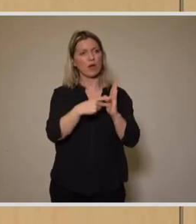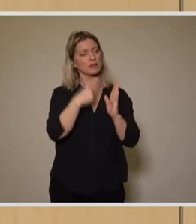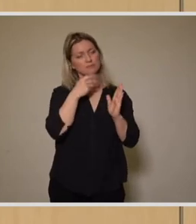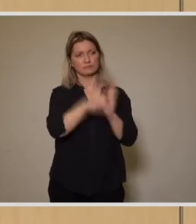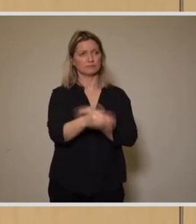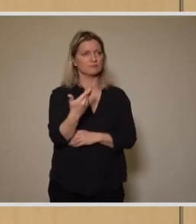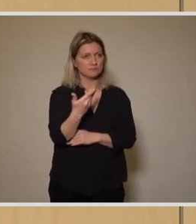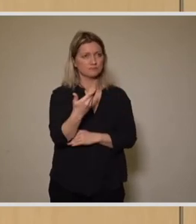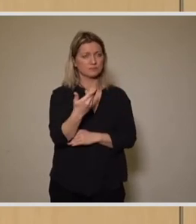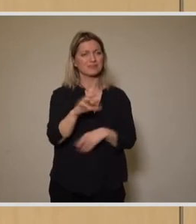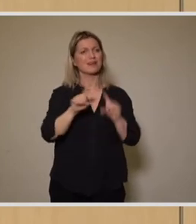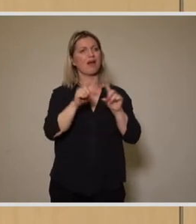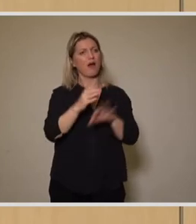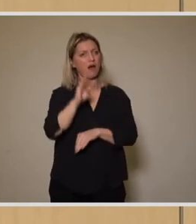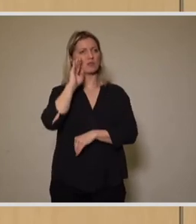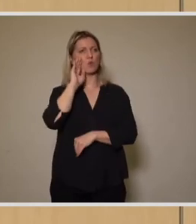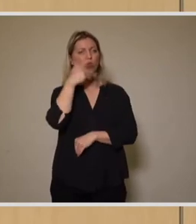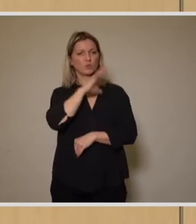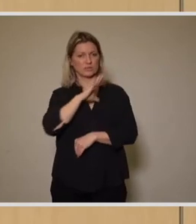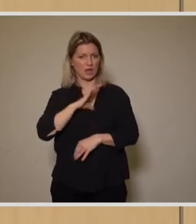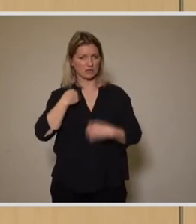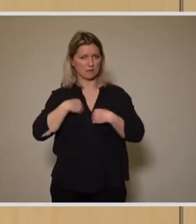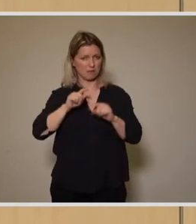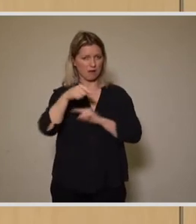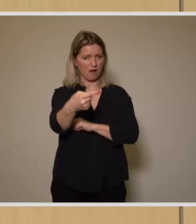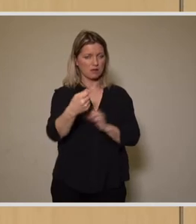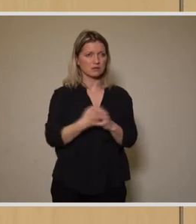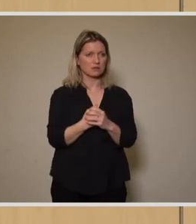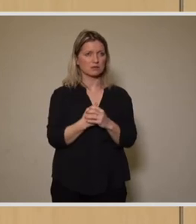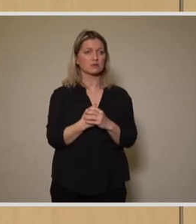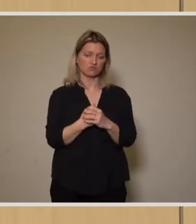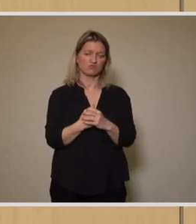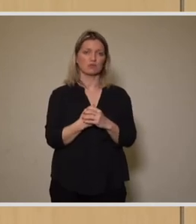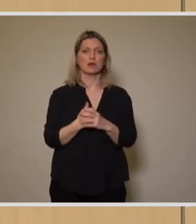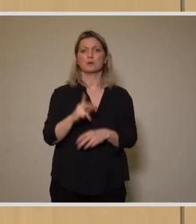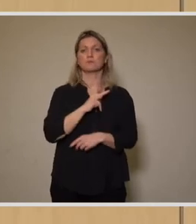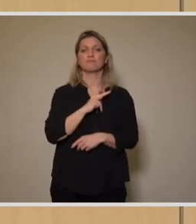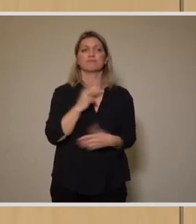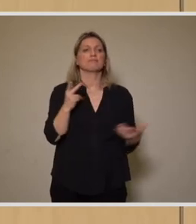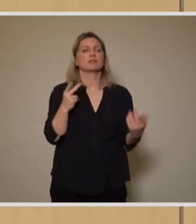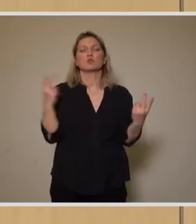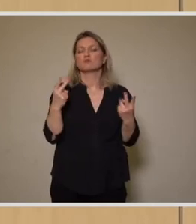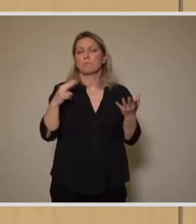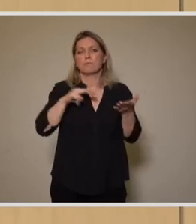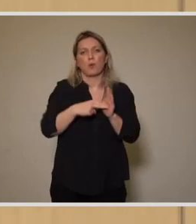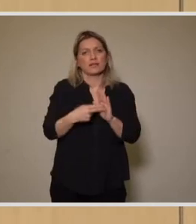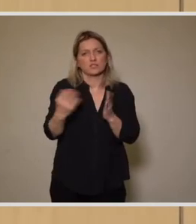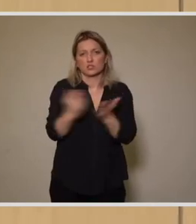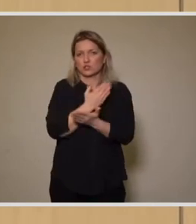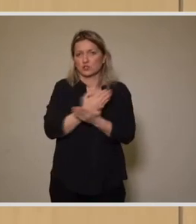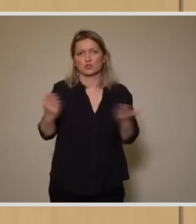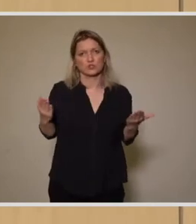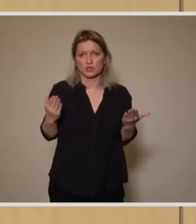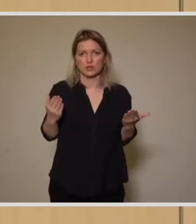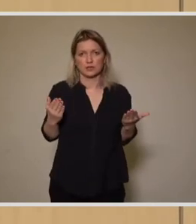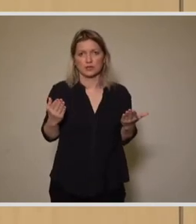Sachsenbades, dort sagen wir, oder sage ich mal, das ist am Ende sowieso eine politische Entscheidung. Das haben wir gemerkt. Es ist